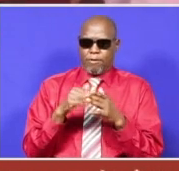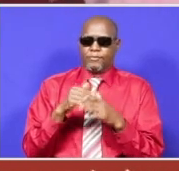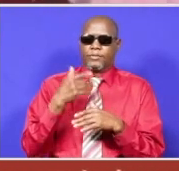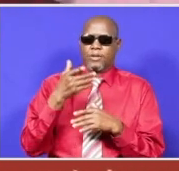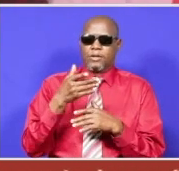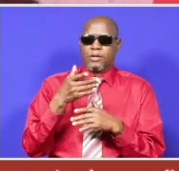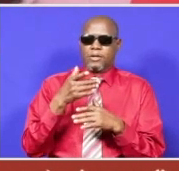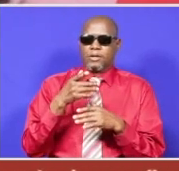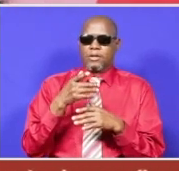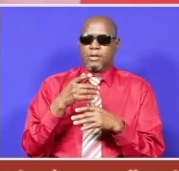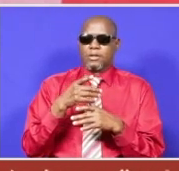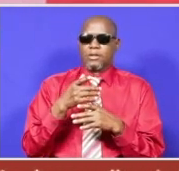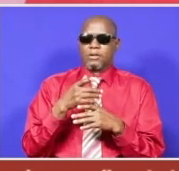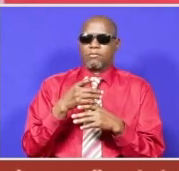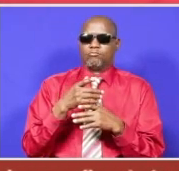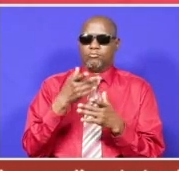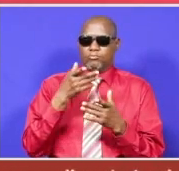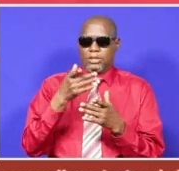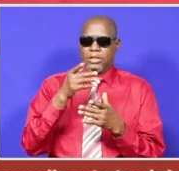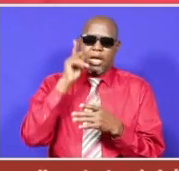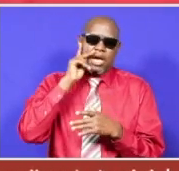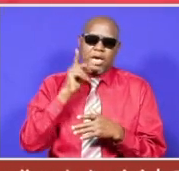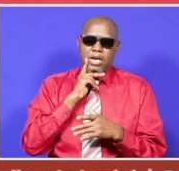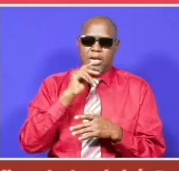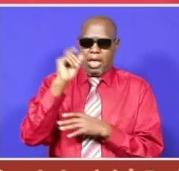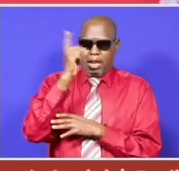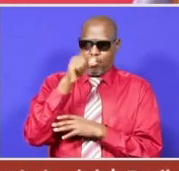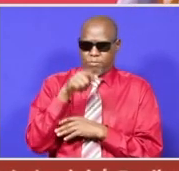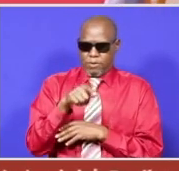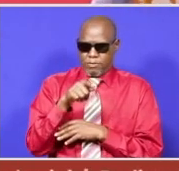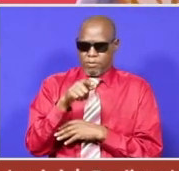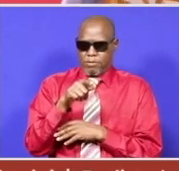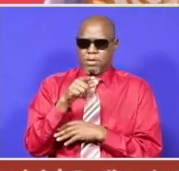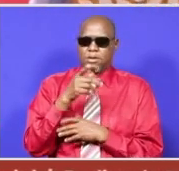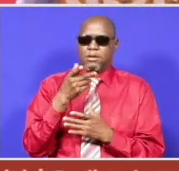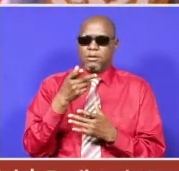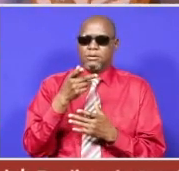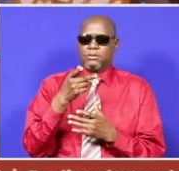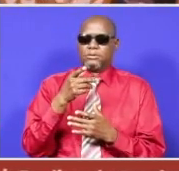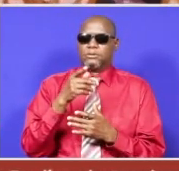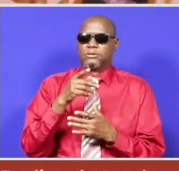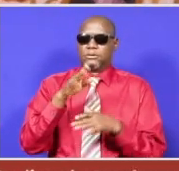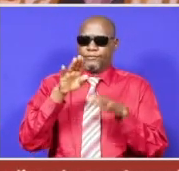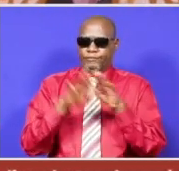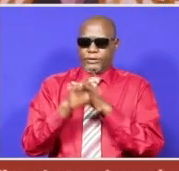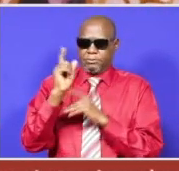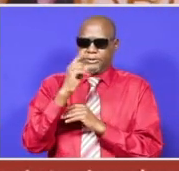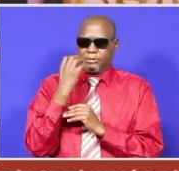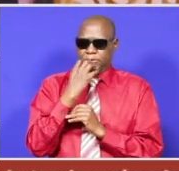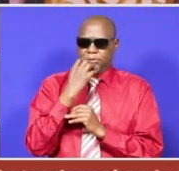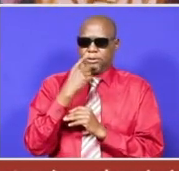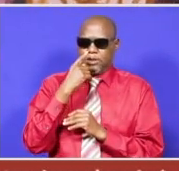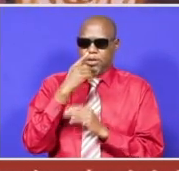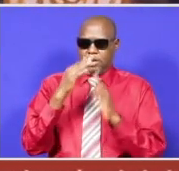ya naibu rais Rigathi Gachagua eneo la Karen, Nairobi, waziri wa usalama wa ndani Kithure Kindiki alitangaza kusitishwa